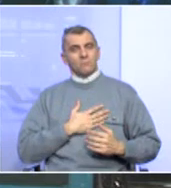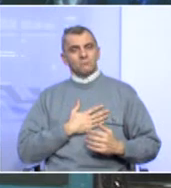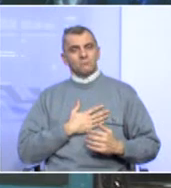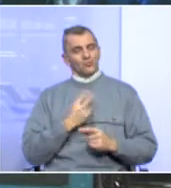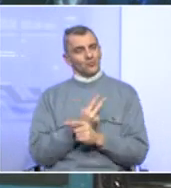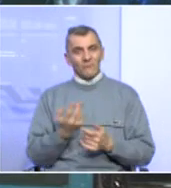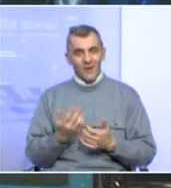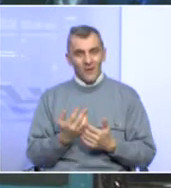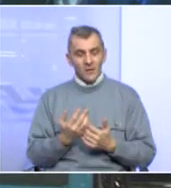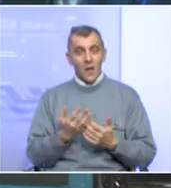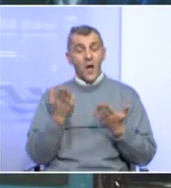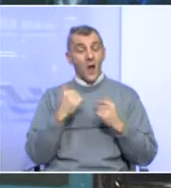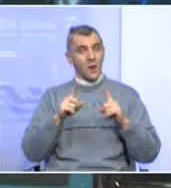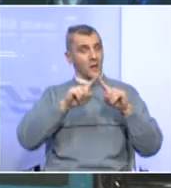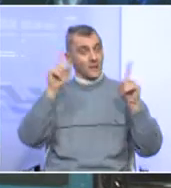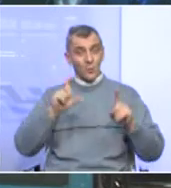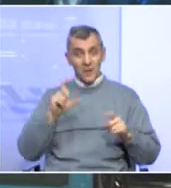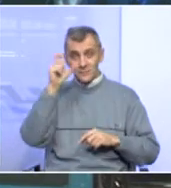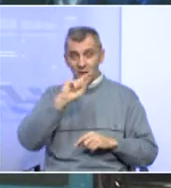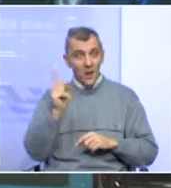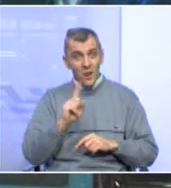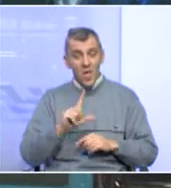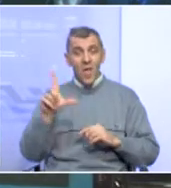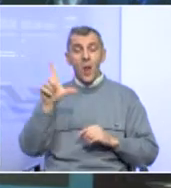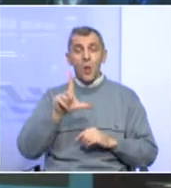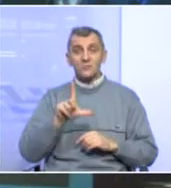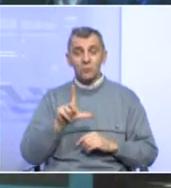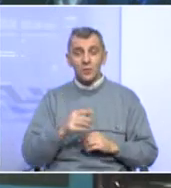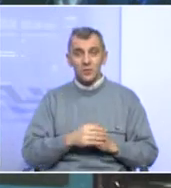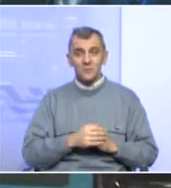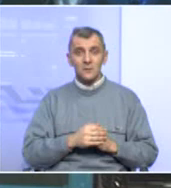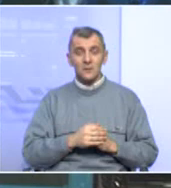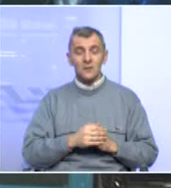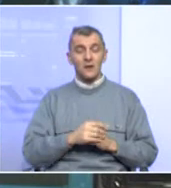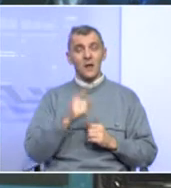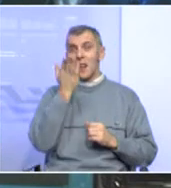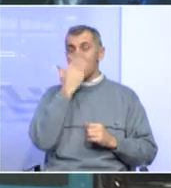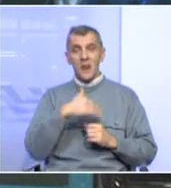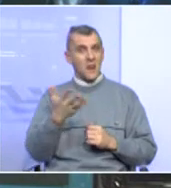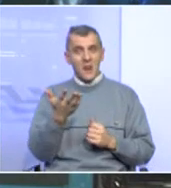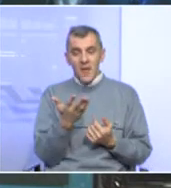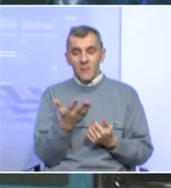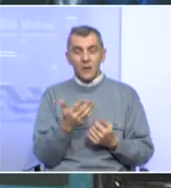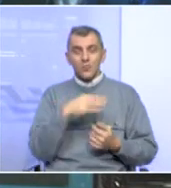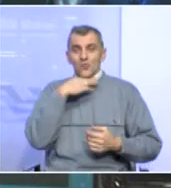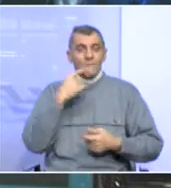žalost, Republika Srpska nije Luksemburg, nema resurse ni za svoje